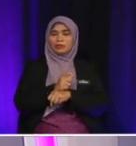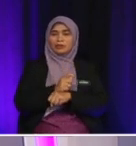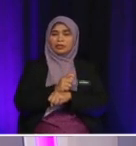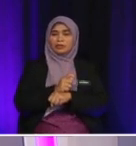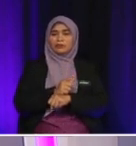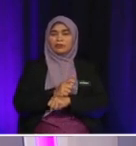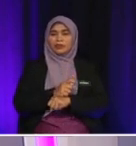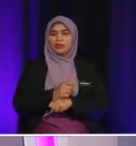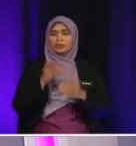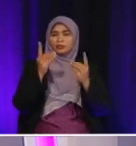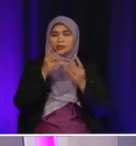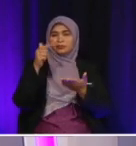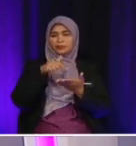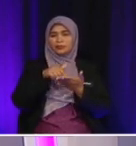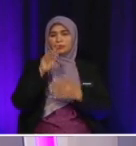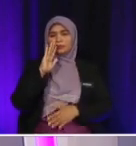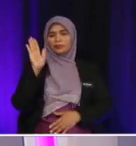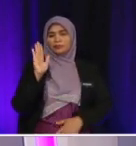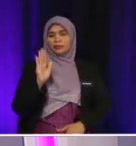wabarakatuh jumpa